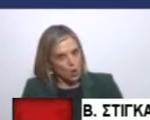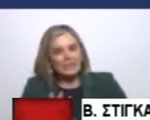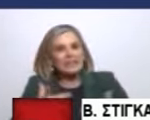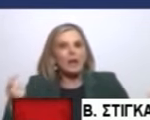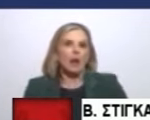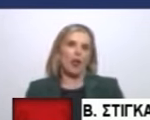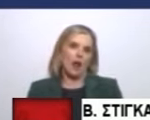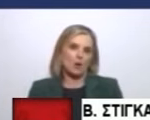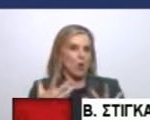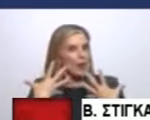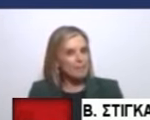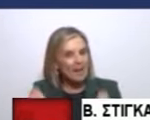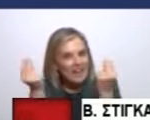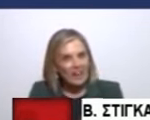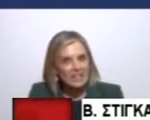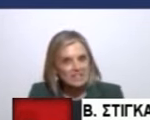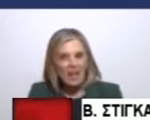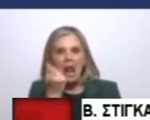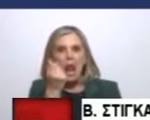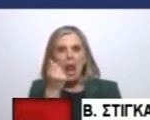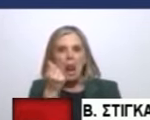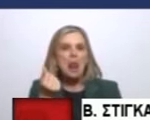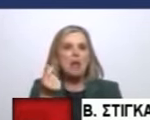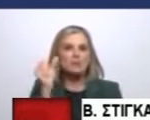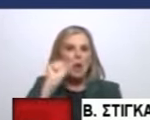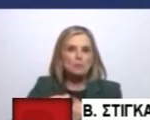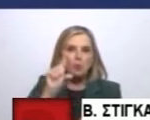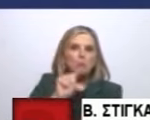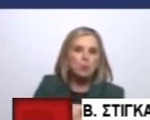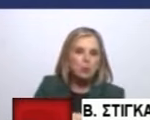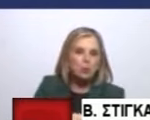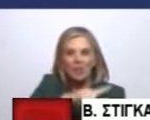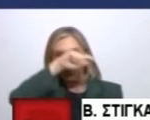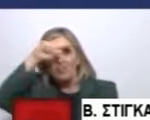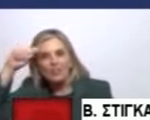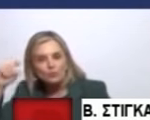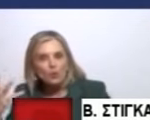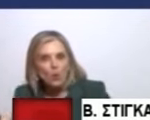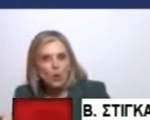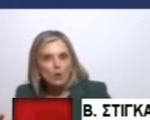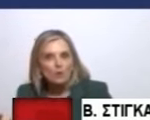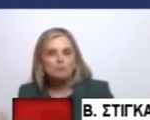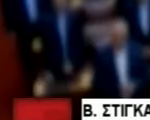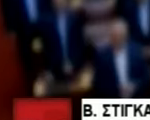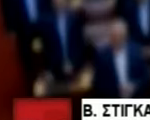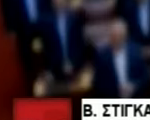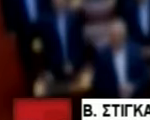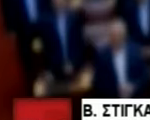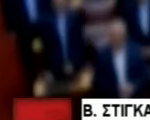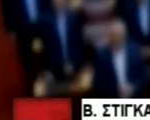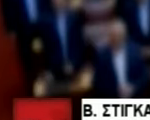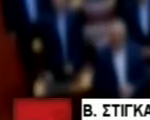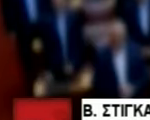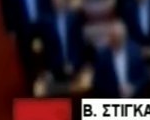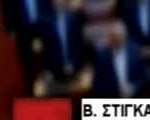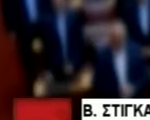κανέναν. Αμφισβητώ την απόφαση αυτή της δικαιοσύνης. Εάν με κατηγορεί η κυβέρνηση ή οποιοδήποτε πολίτης ότι είμαι αχυράνθρωπος και πάμε στα